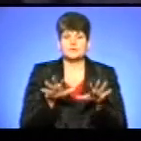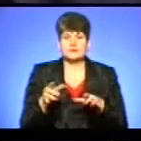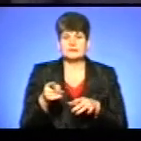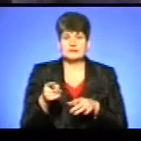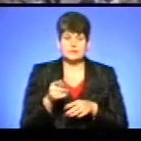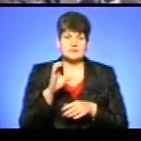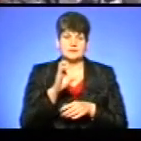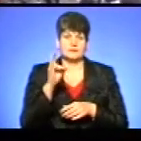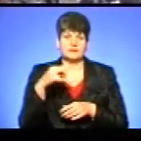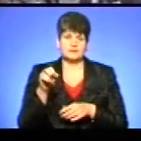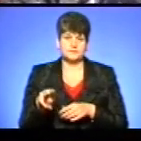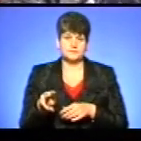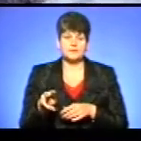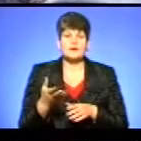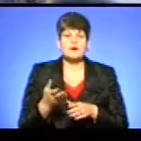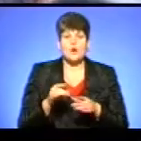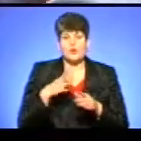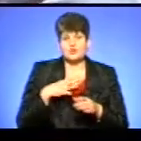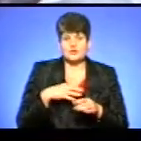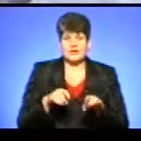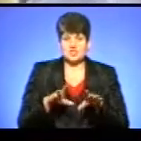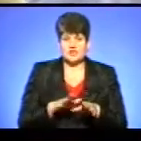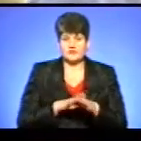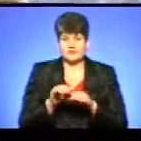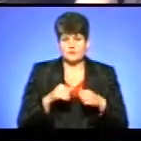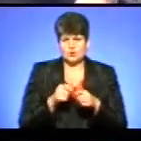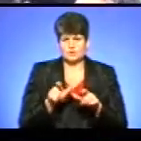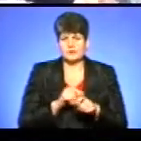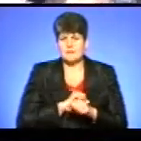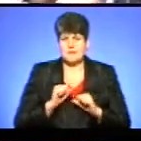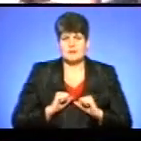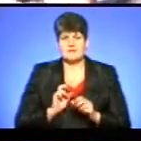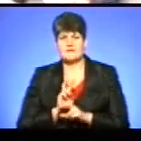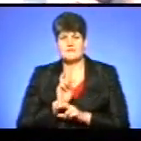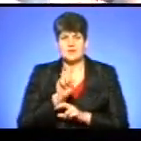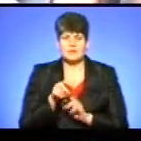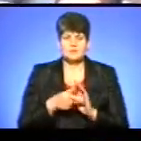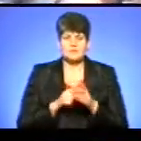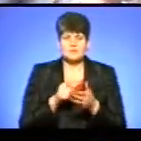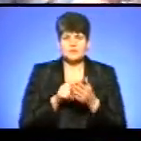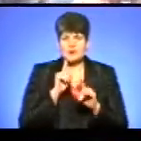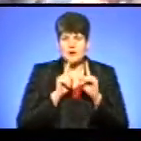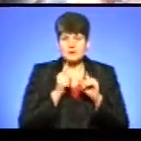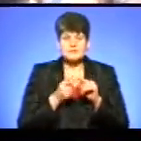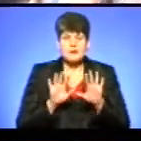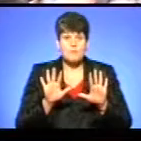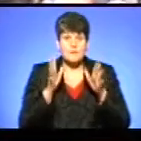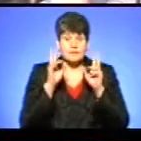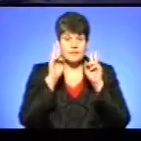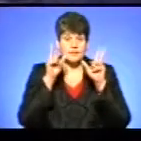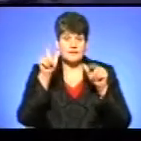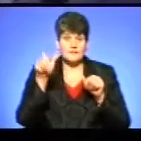Сергій Надал. Очікуючи рішення виконкому, люди намагалися увійти до приміщення міської ради. В цей момент невідомі